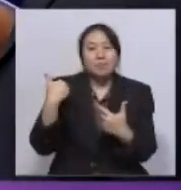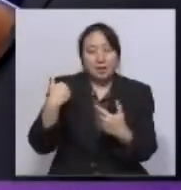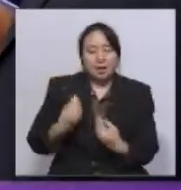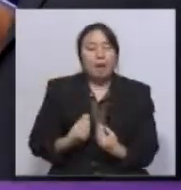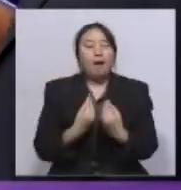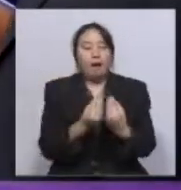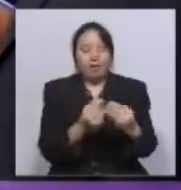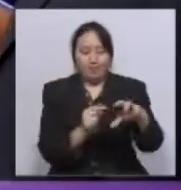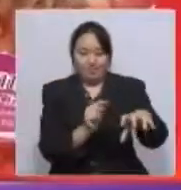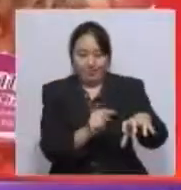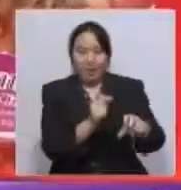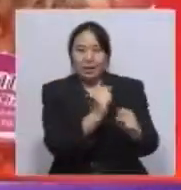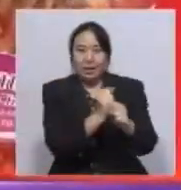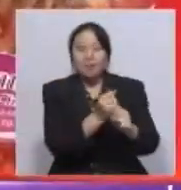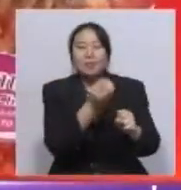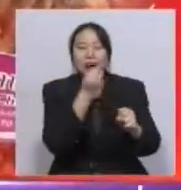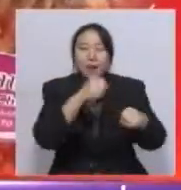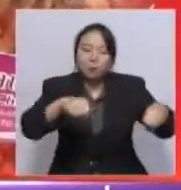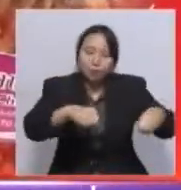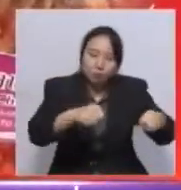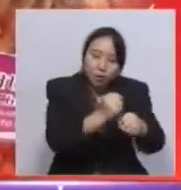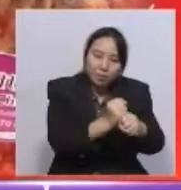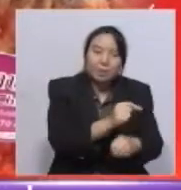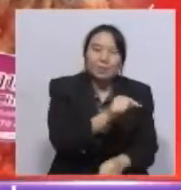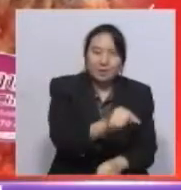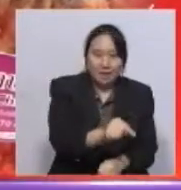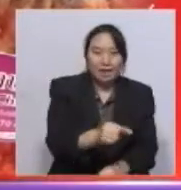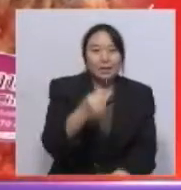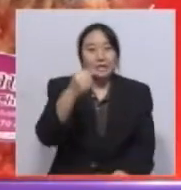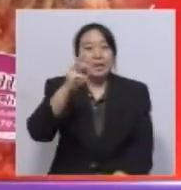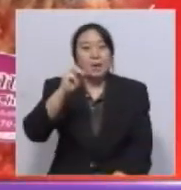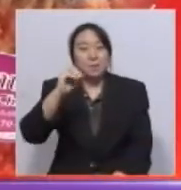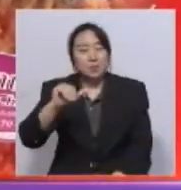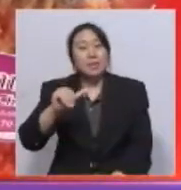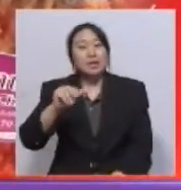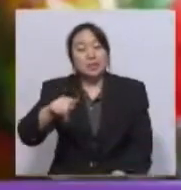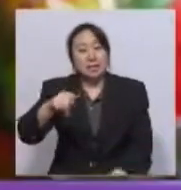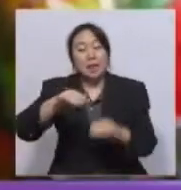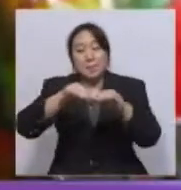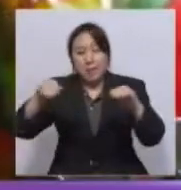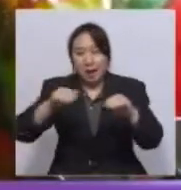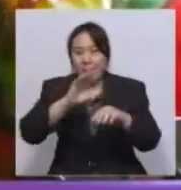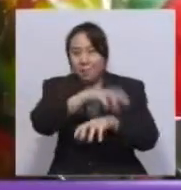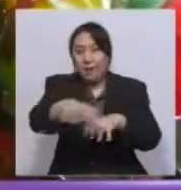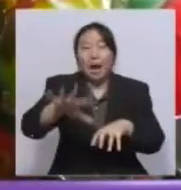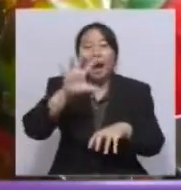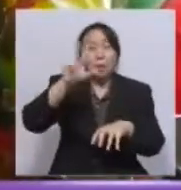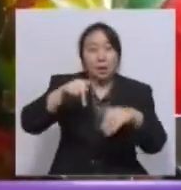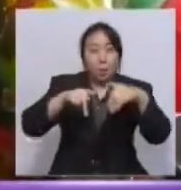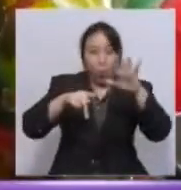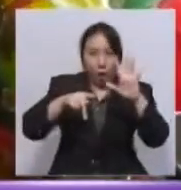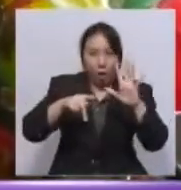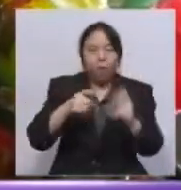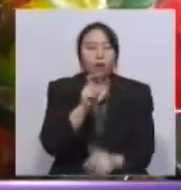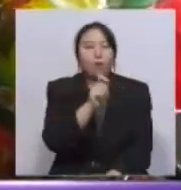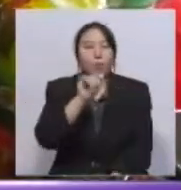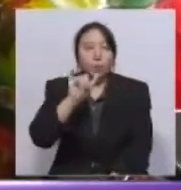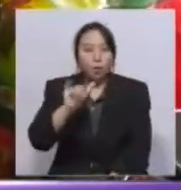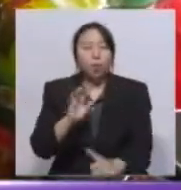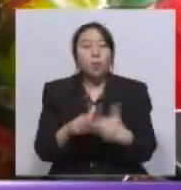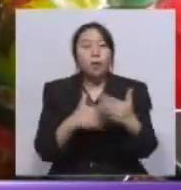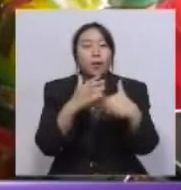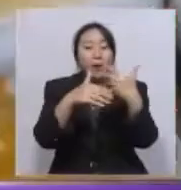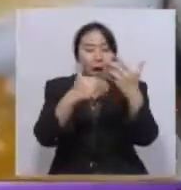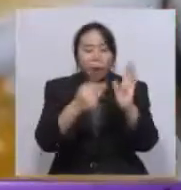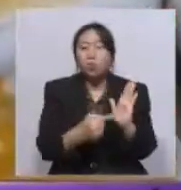ที่ผลิตอาหารตามเกณฑ์ Primary GMP จำนวน 5,319 แห่งโดยอย.ได้พัฒนาต้นแบบส